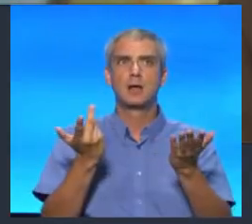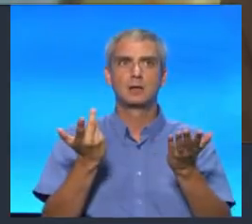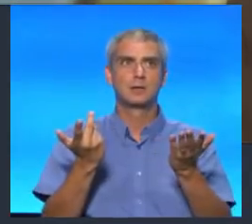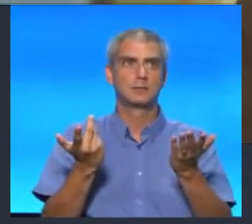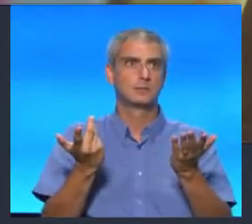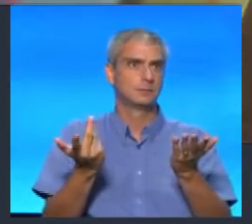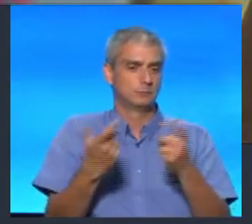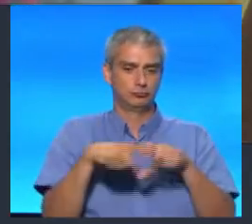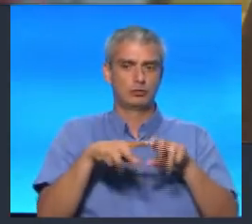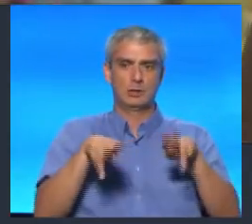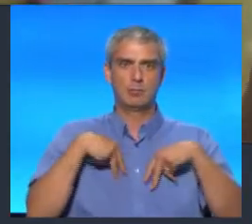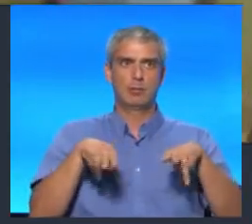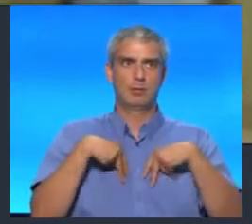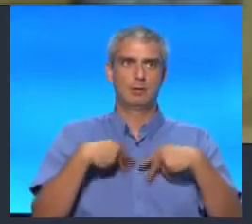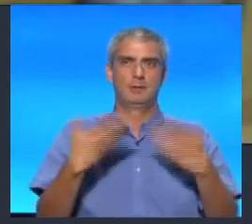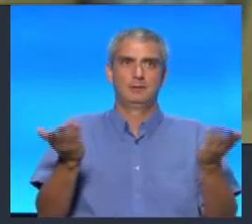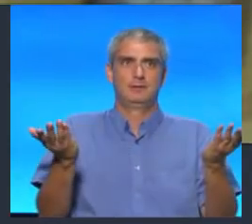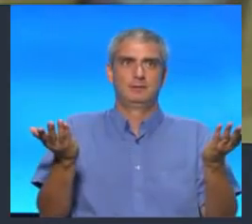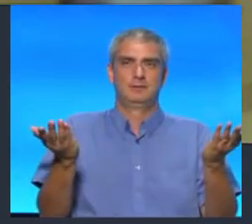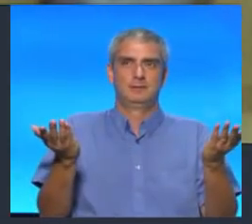אותו? צ'קים חוזרים.